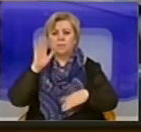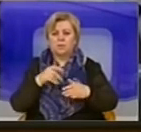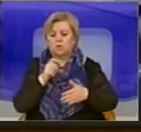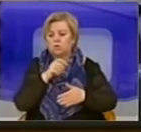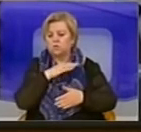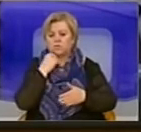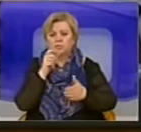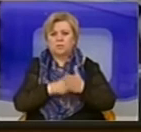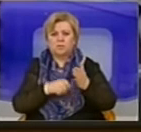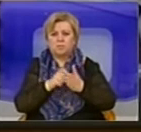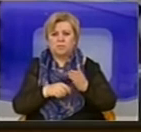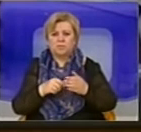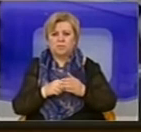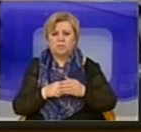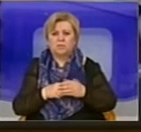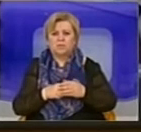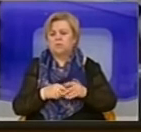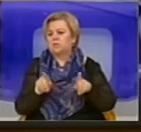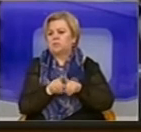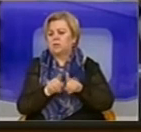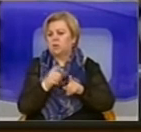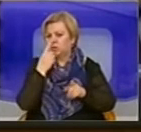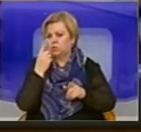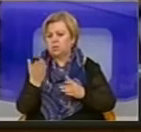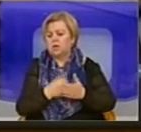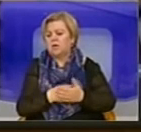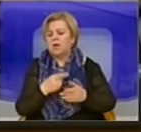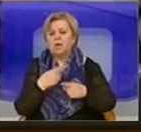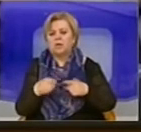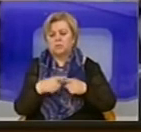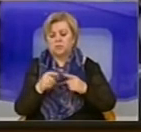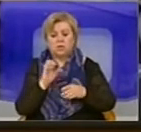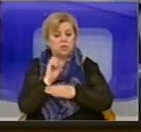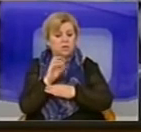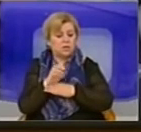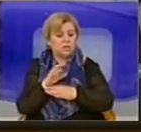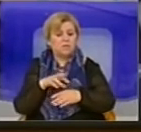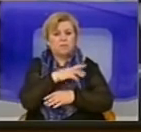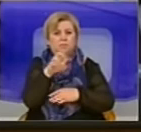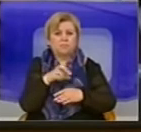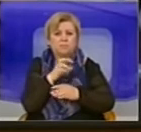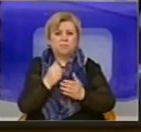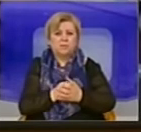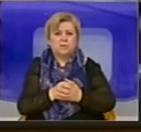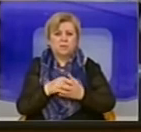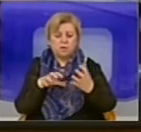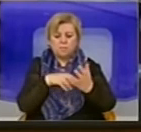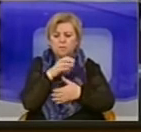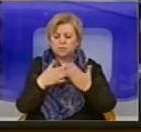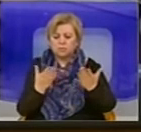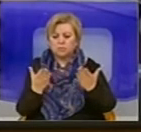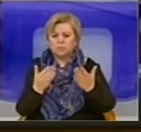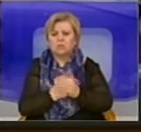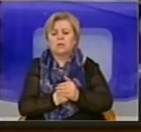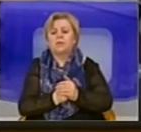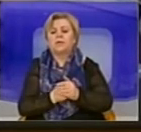të Këshillit të Evropës, siç është Rusia. Pra nuk ka arsye që antarësimi në Këshillin e Evropës të përzihet me hapat që ne po i